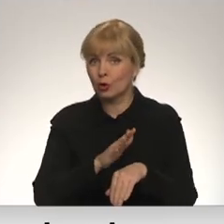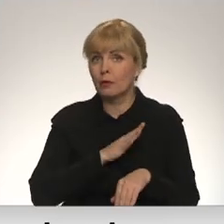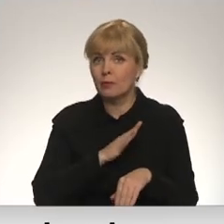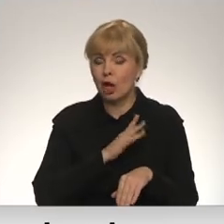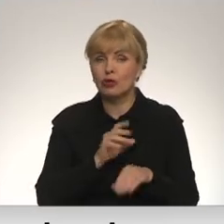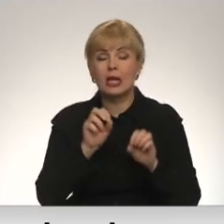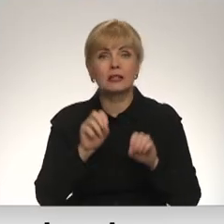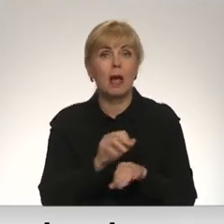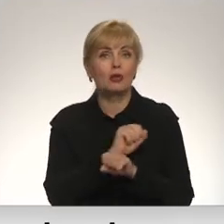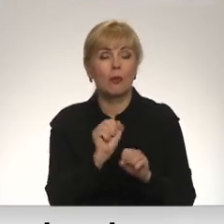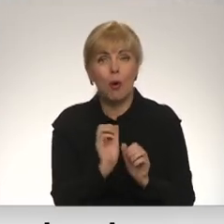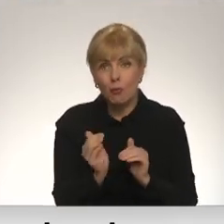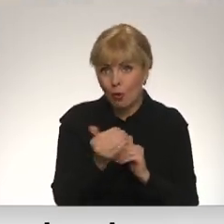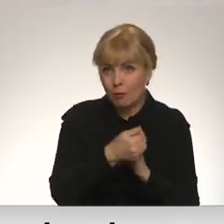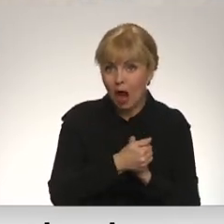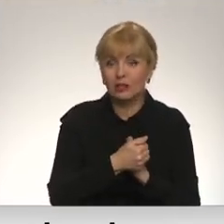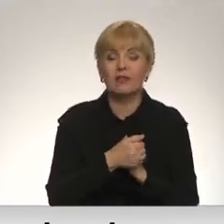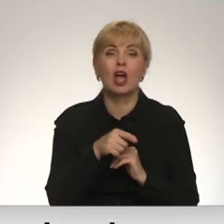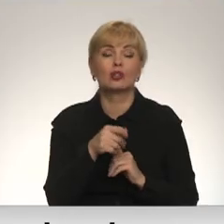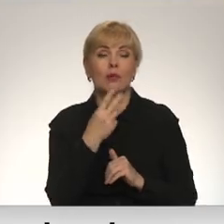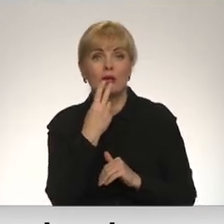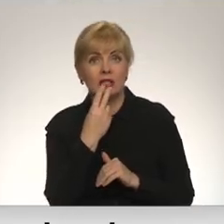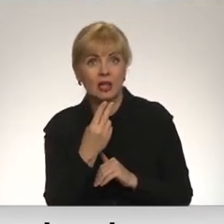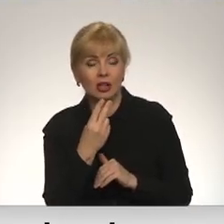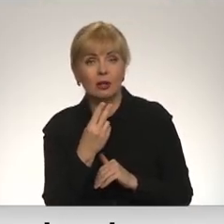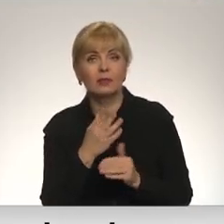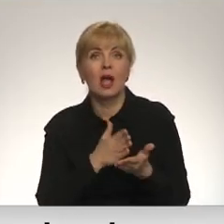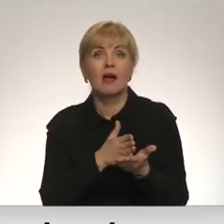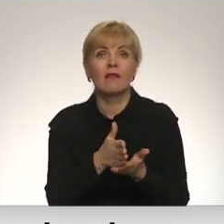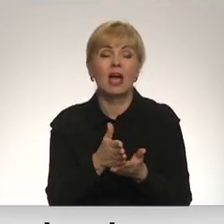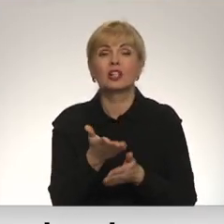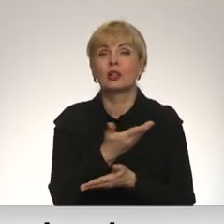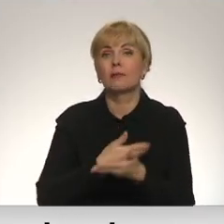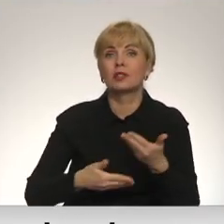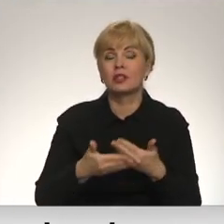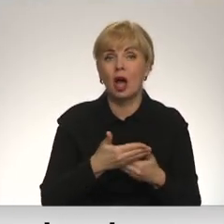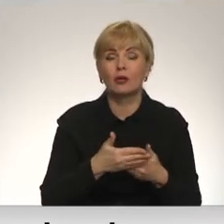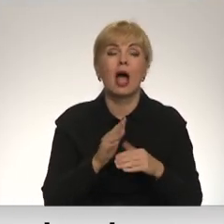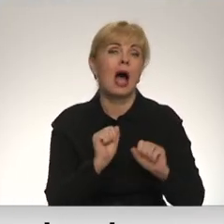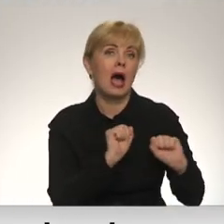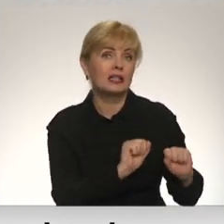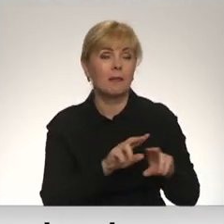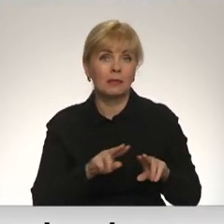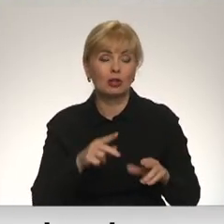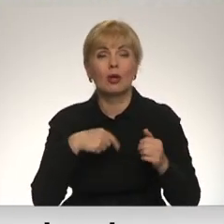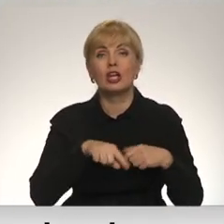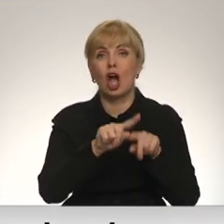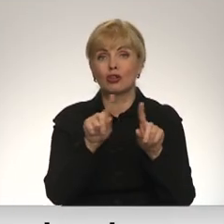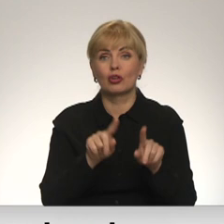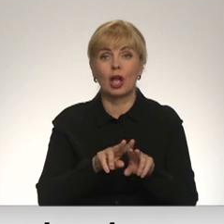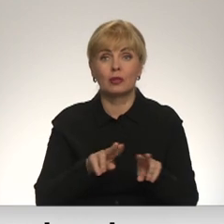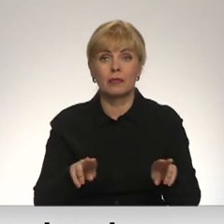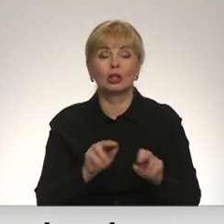bumbu patvertni. Izskatīsim iespēju, vērsīsimies sadarbībā ar aizsardzības ministriju, iekšlietu ministriju,